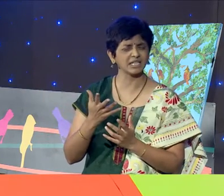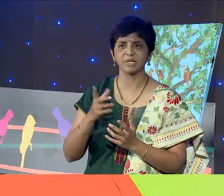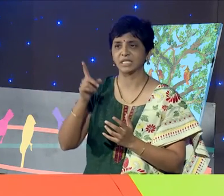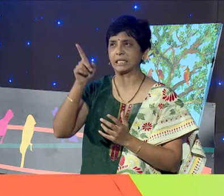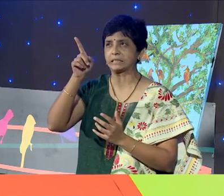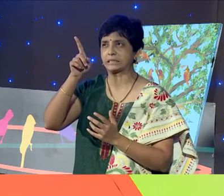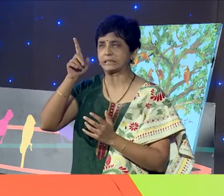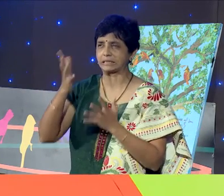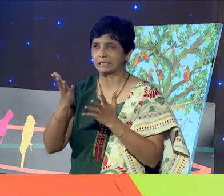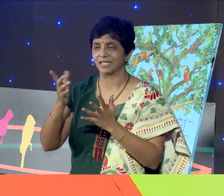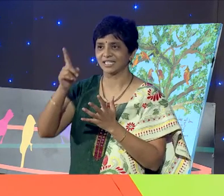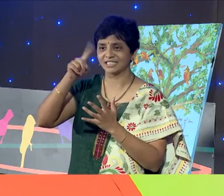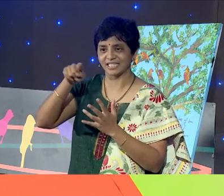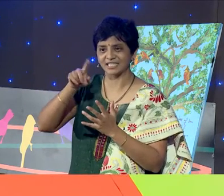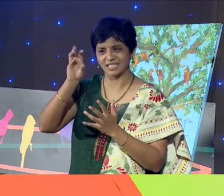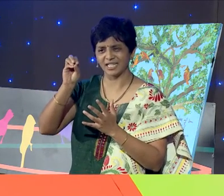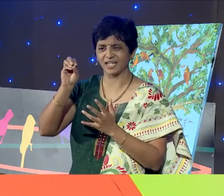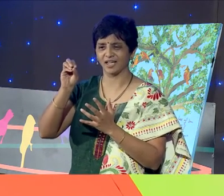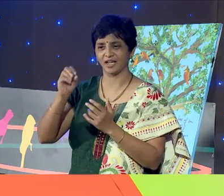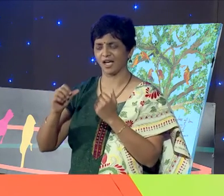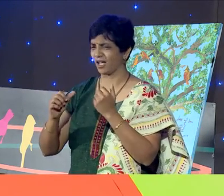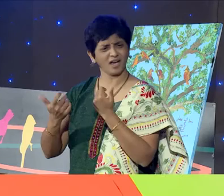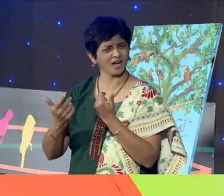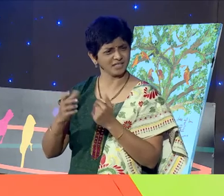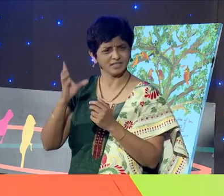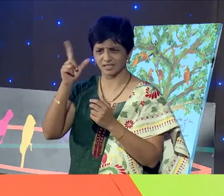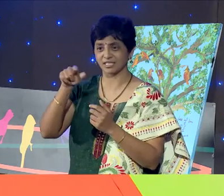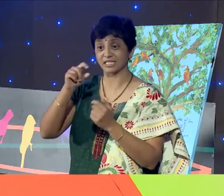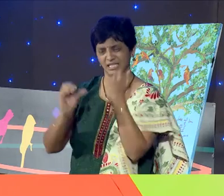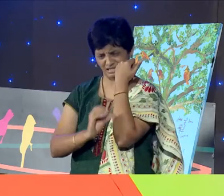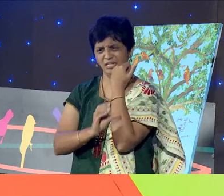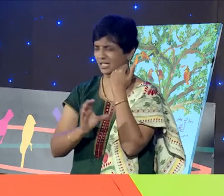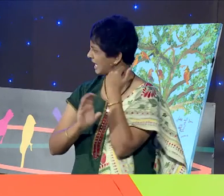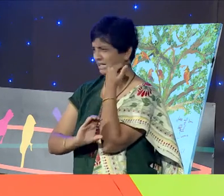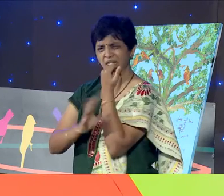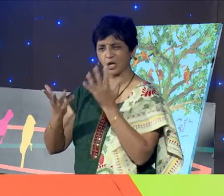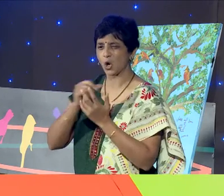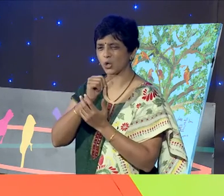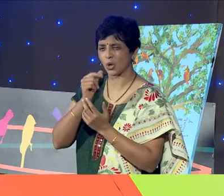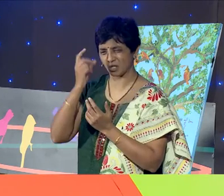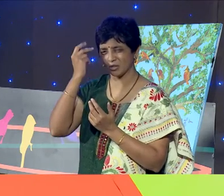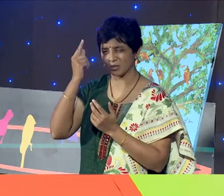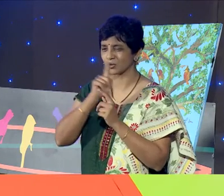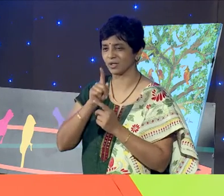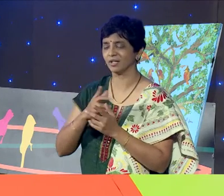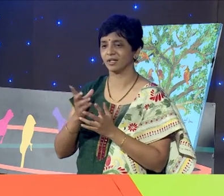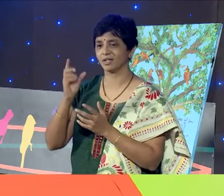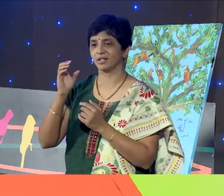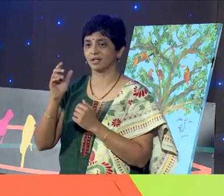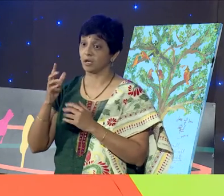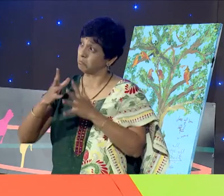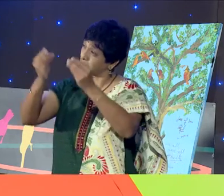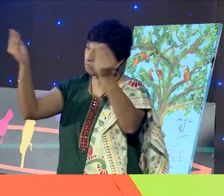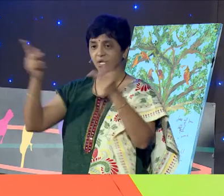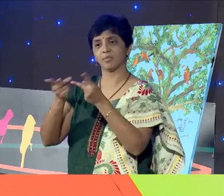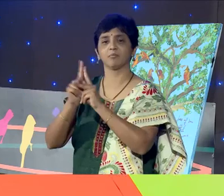कभी सिंपैथी सहानुभूति पे ये कैंडल बेचने की कोशिश नहीं की, हम चाहते कि इसको क्वालिटी पे बेचा जाए। बीच में आईआईटी दिल्ली और